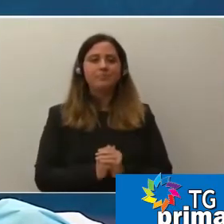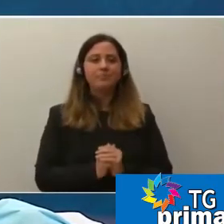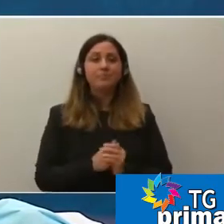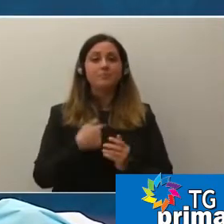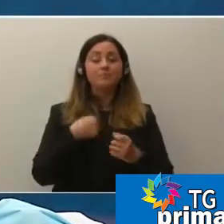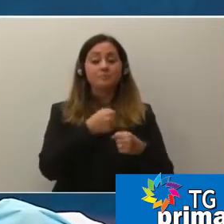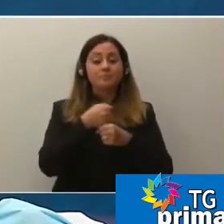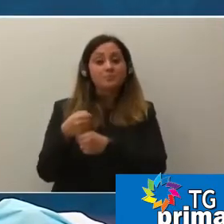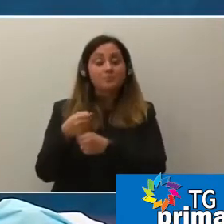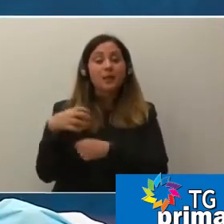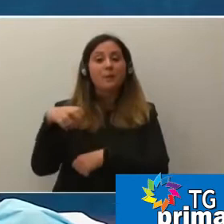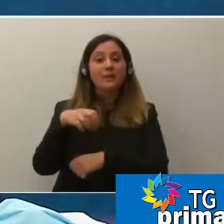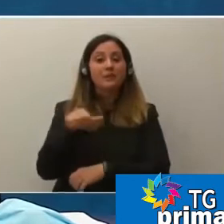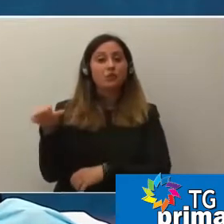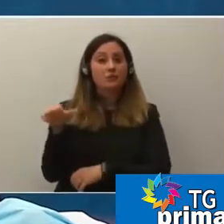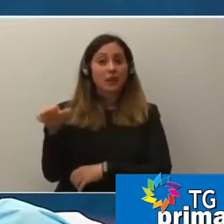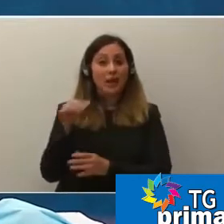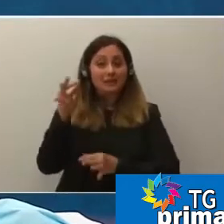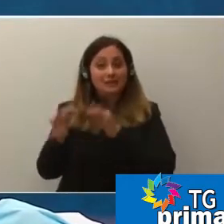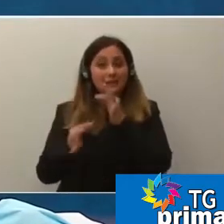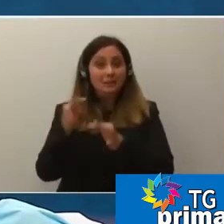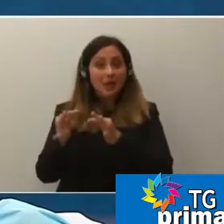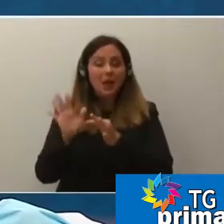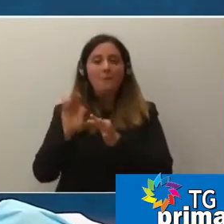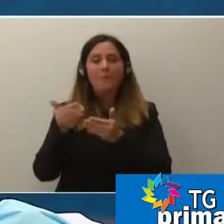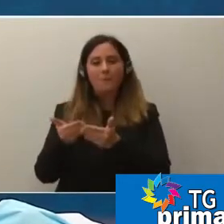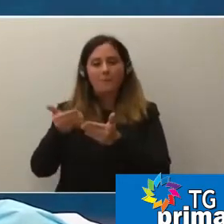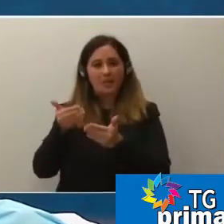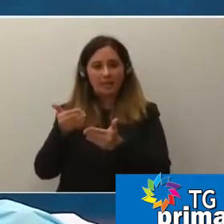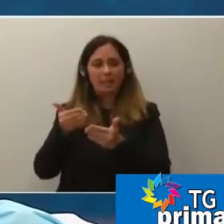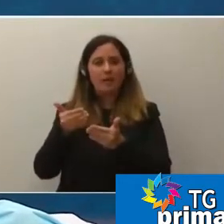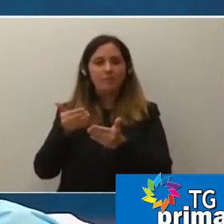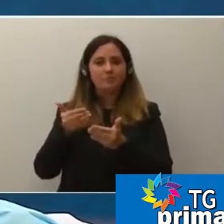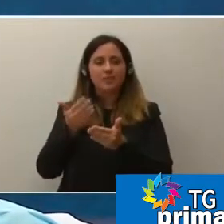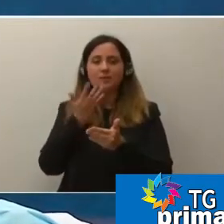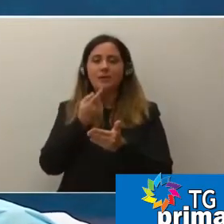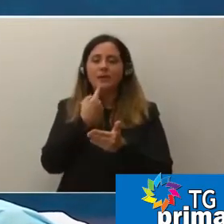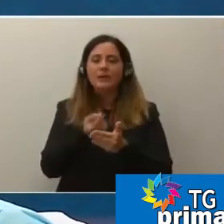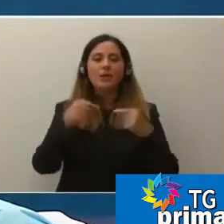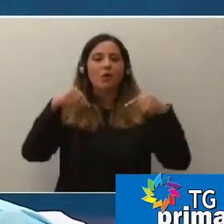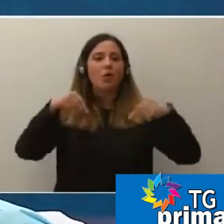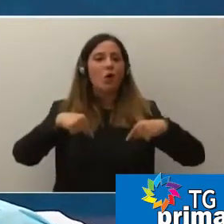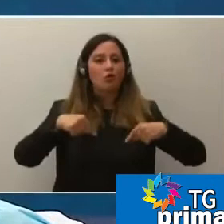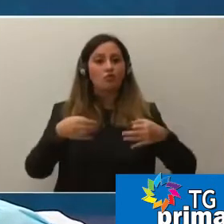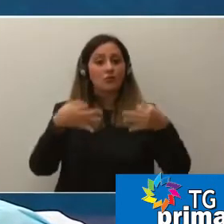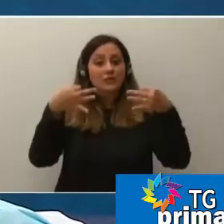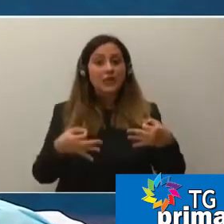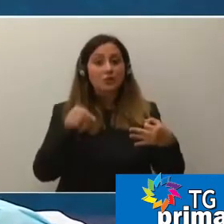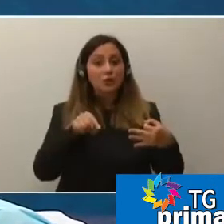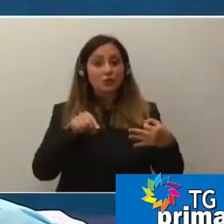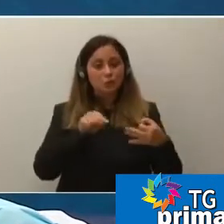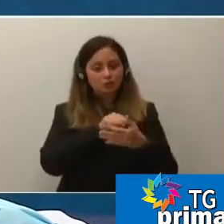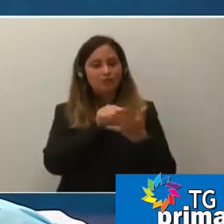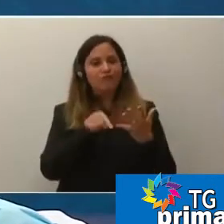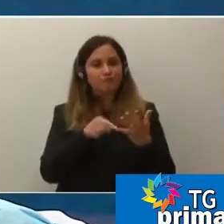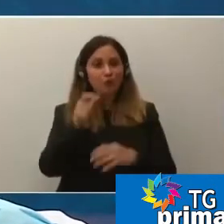Ministro Speranza su queste misure, voglio dire che oggi, con la decisione di oggi, il Governo